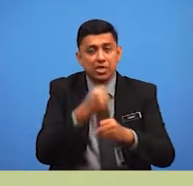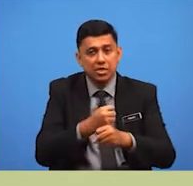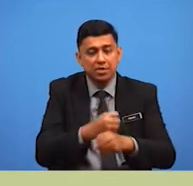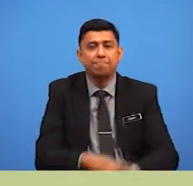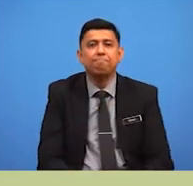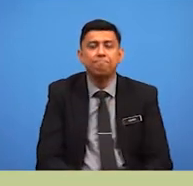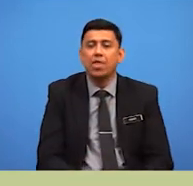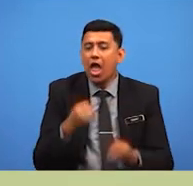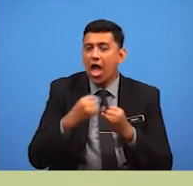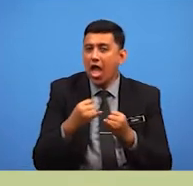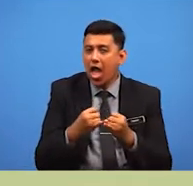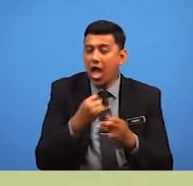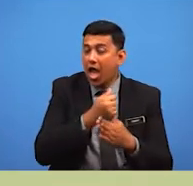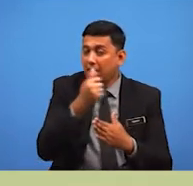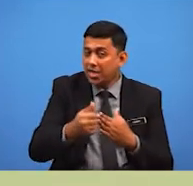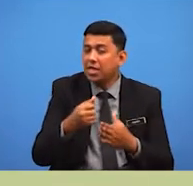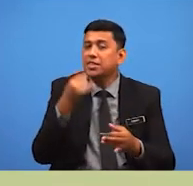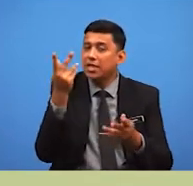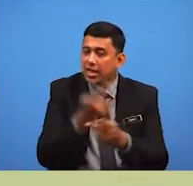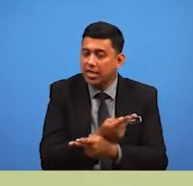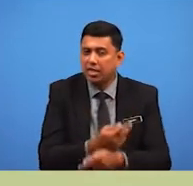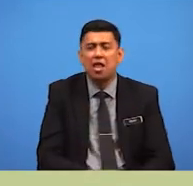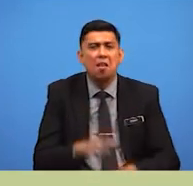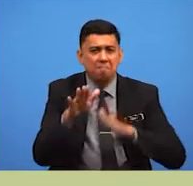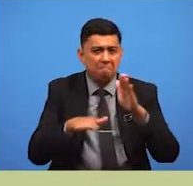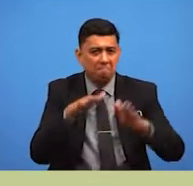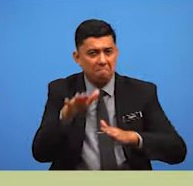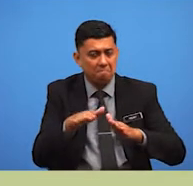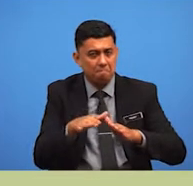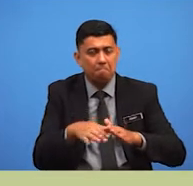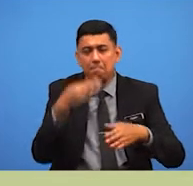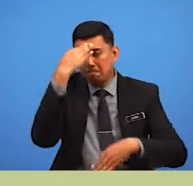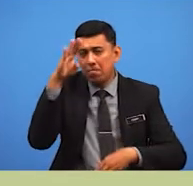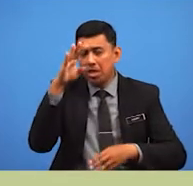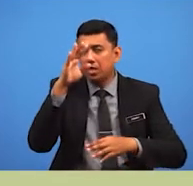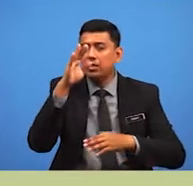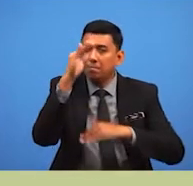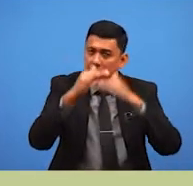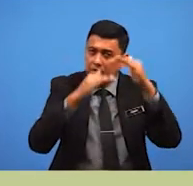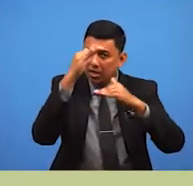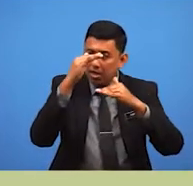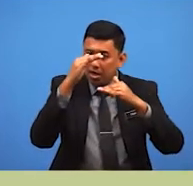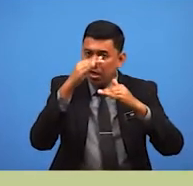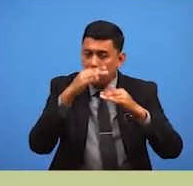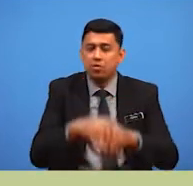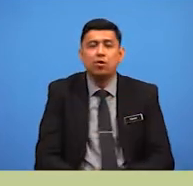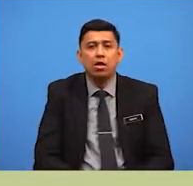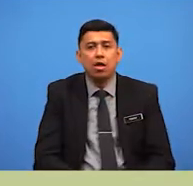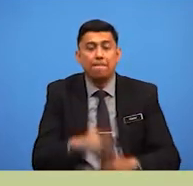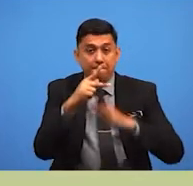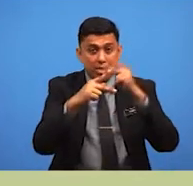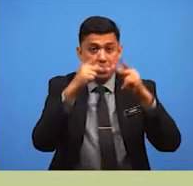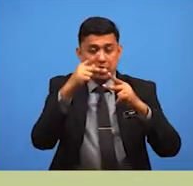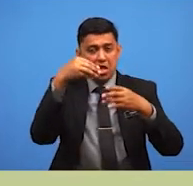Akhir sekali, langkah-langkah yang boleh dilakukan bagi meningkatkan prestasi dalam